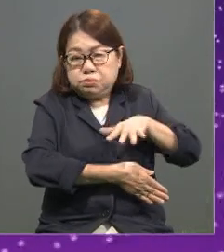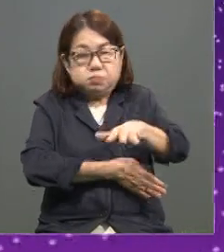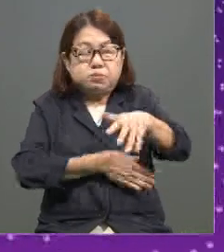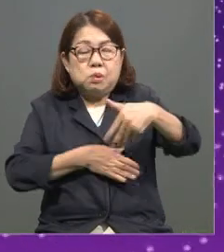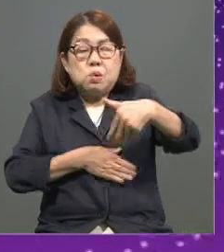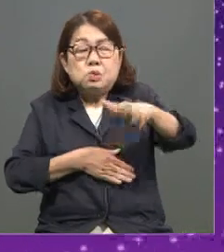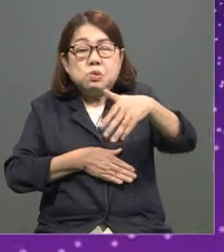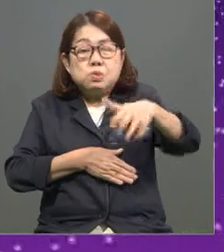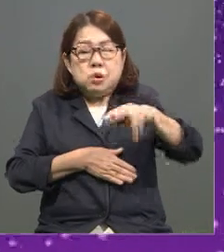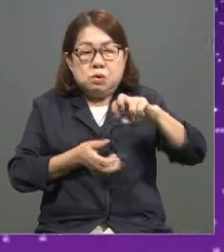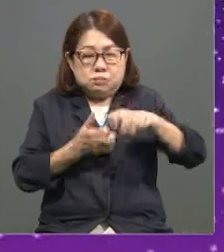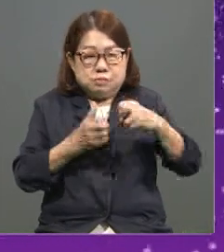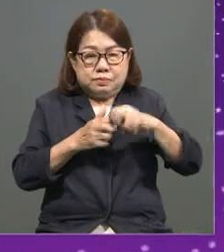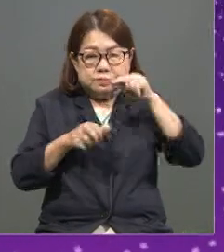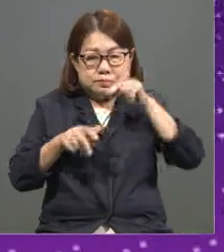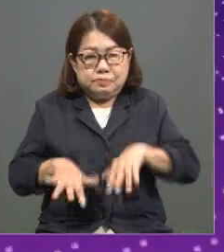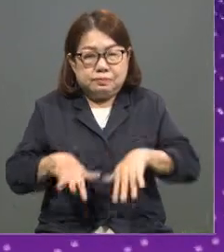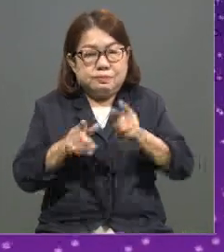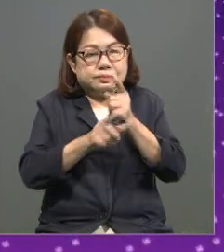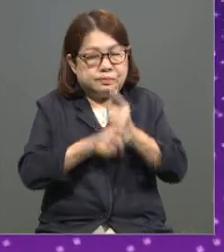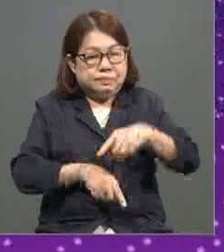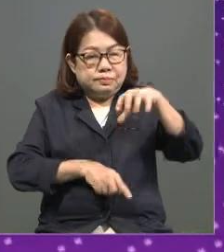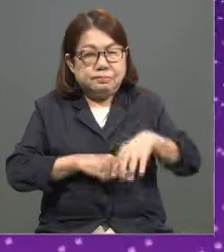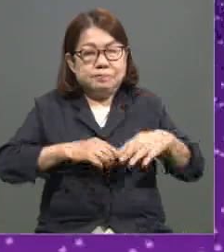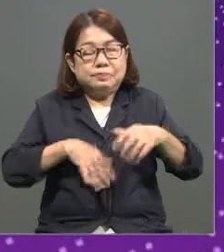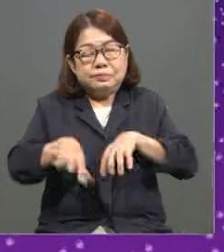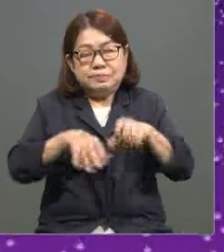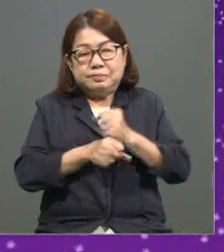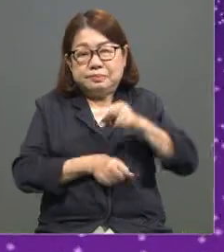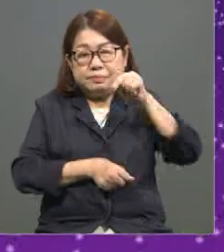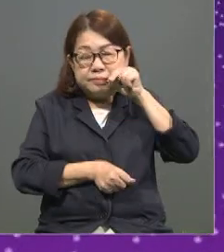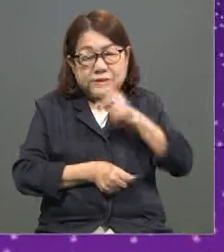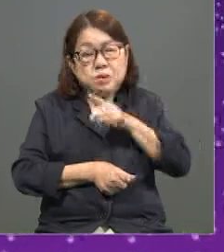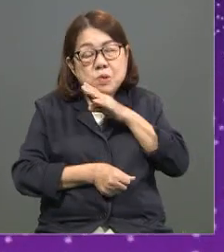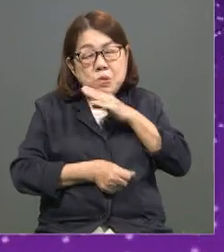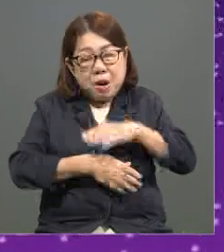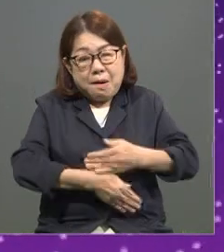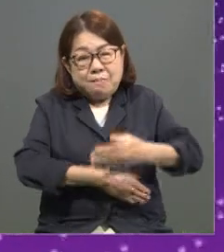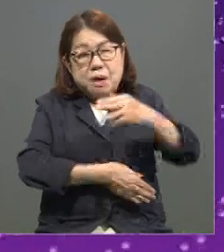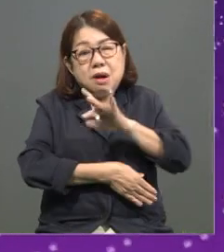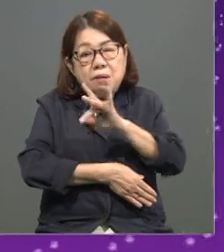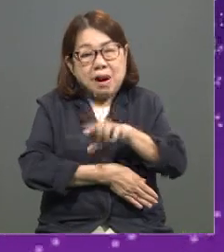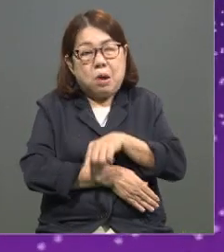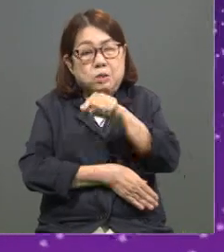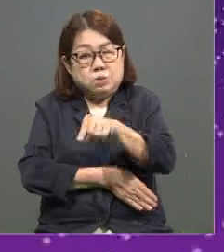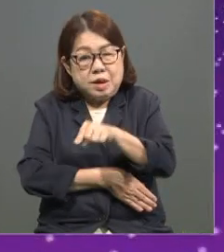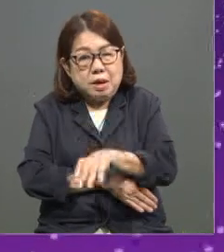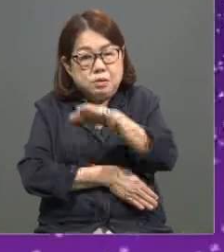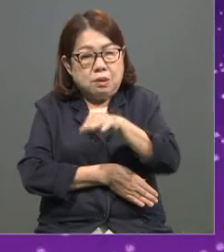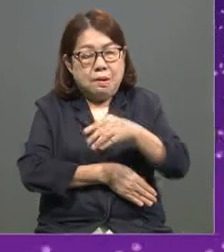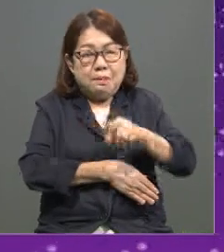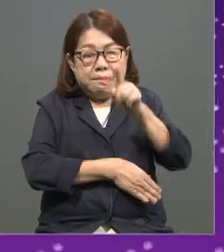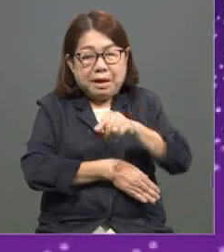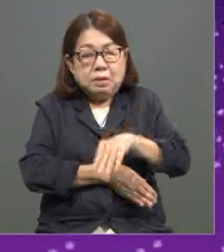รับผลกระทบนะคะตามที่กรมชลประธานเขาระบุเอาไว้ว่าถ้า 800จุดไหน 1000นึงจุดไหน 2,000จุดไหนณวันนี้เนี่ย